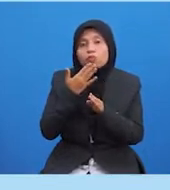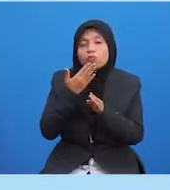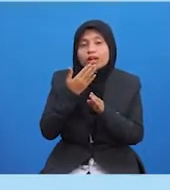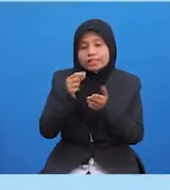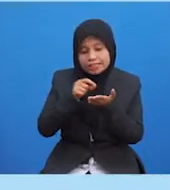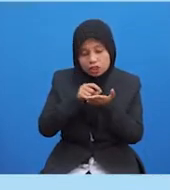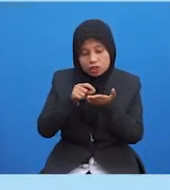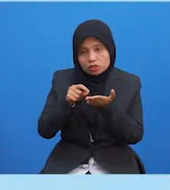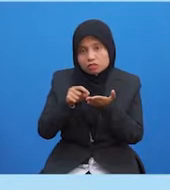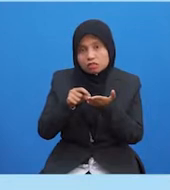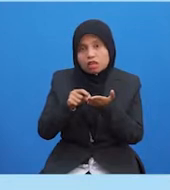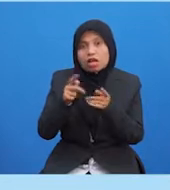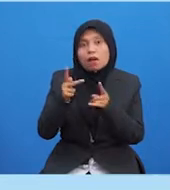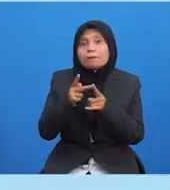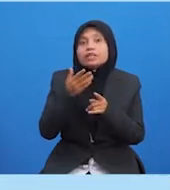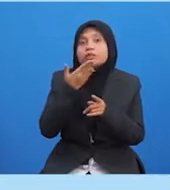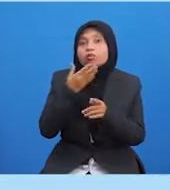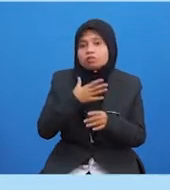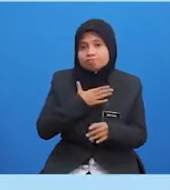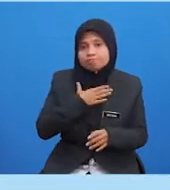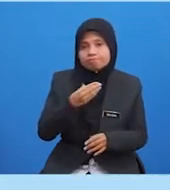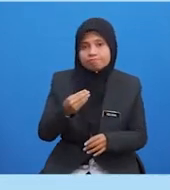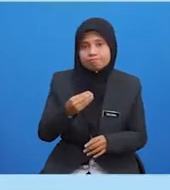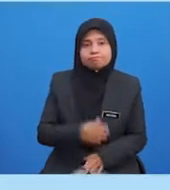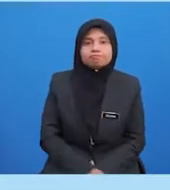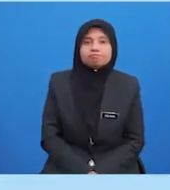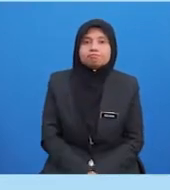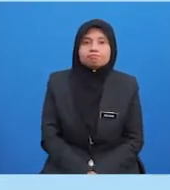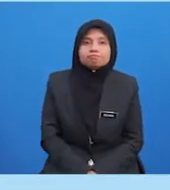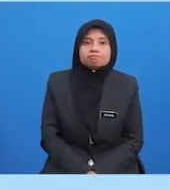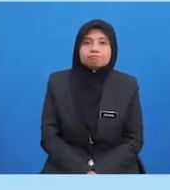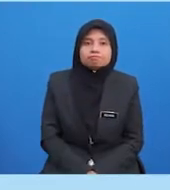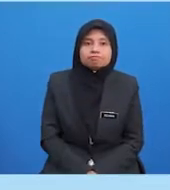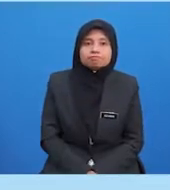teks kepada warna putih.